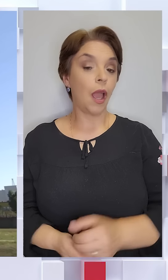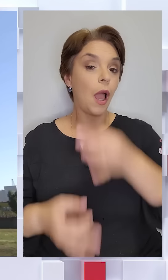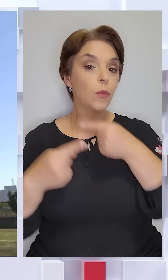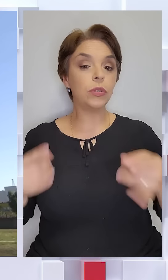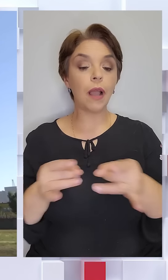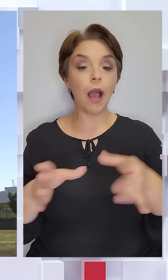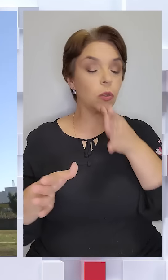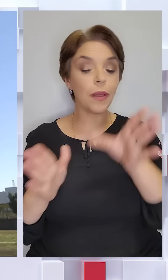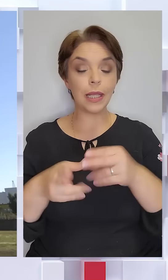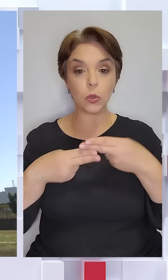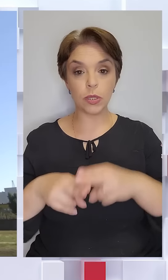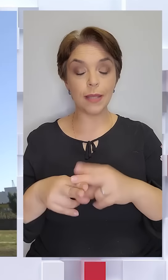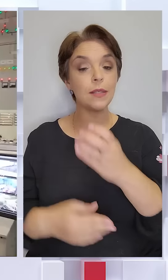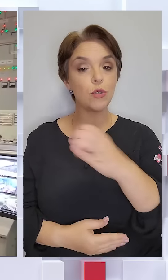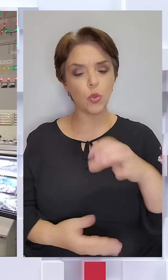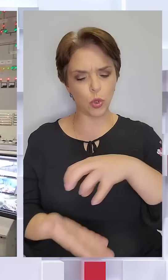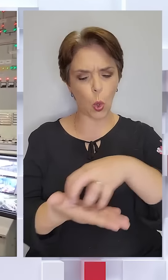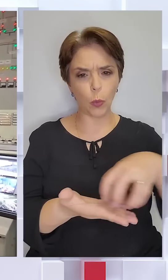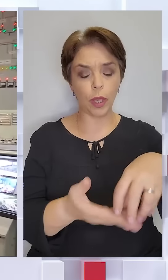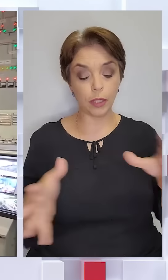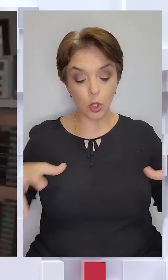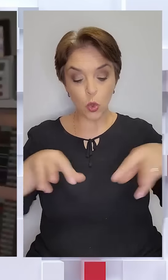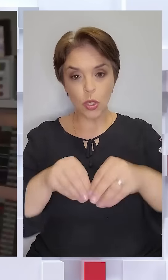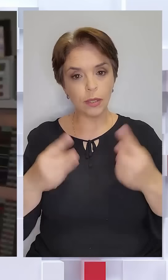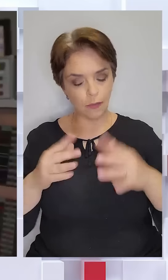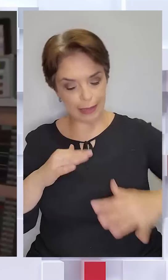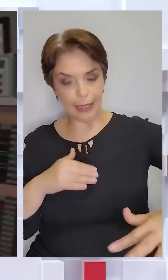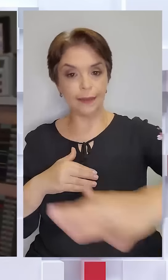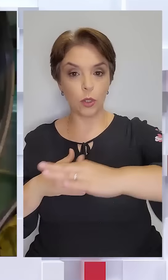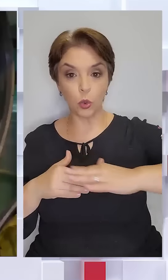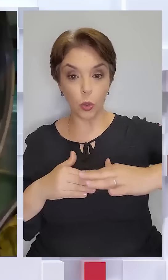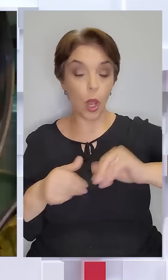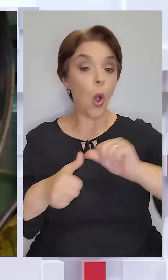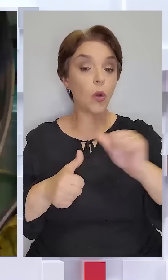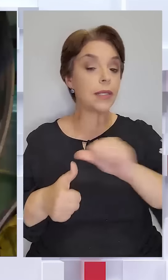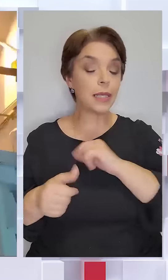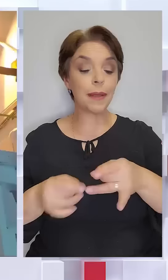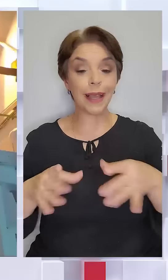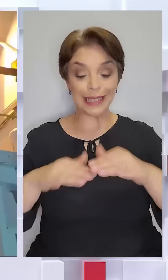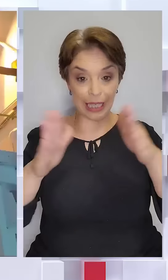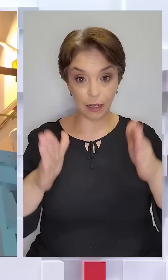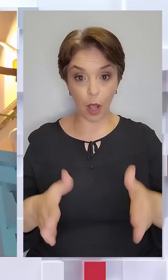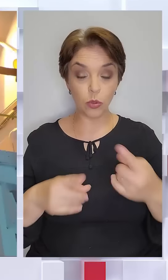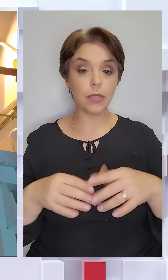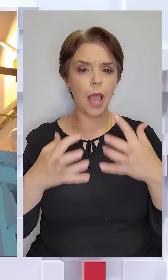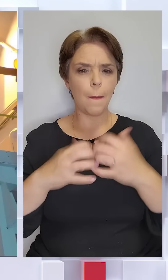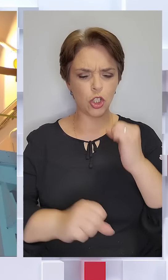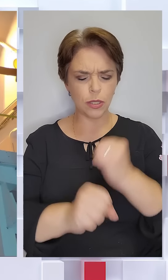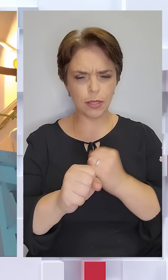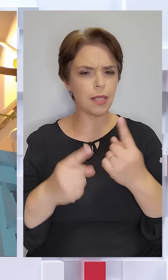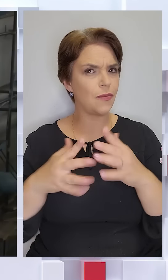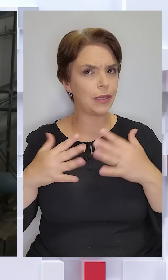Будь-яка атомна електростанція – це сотні об'єктів, зосереджені на великій території. Окрім самих ядерних реакторів, це машинні